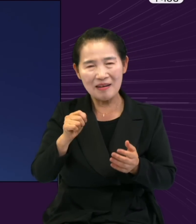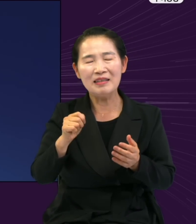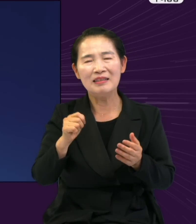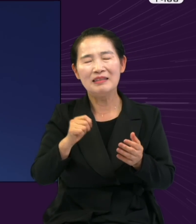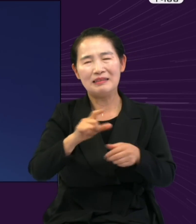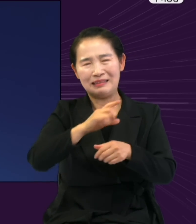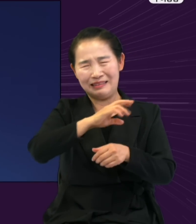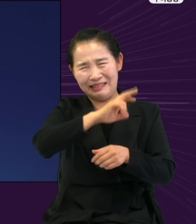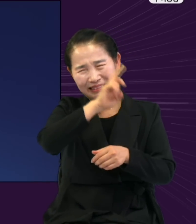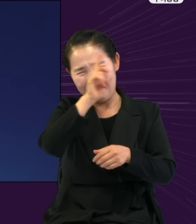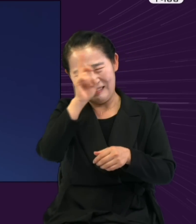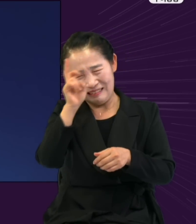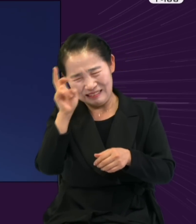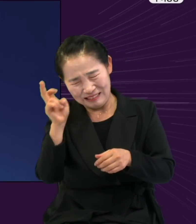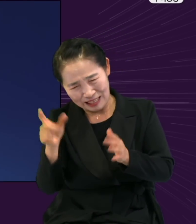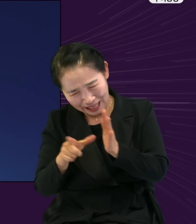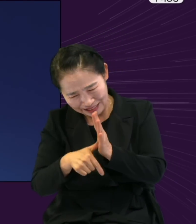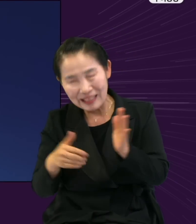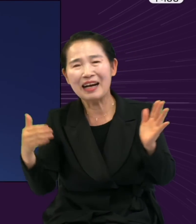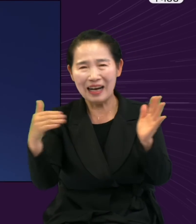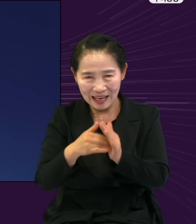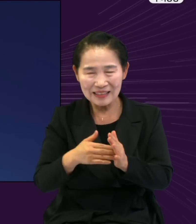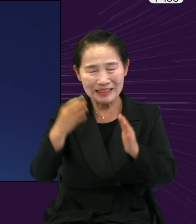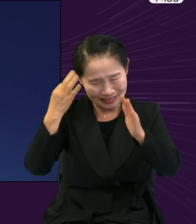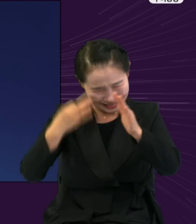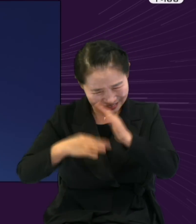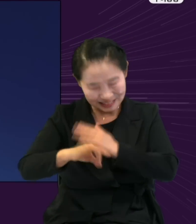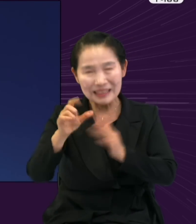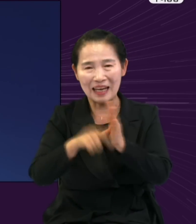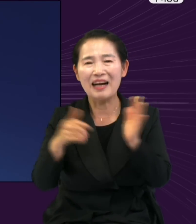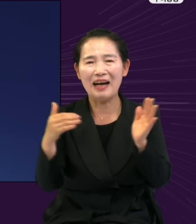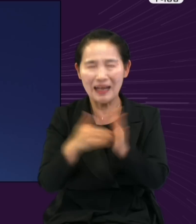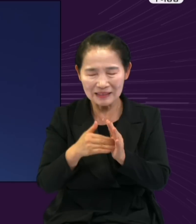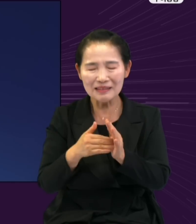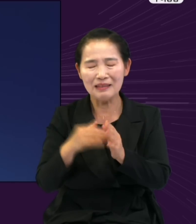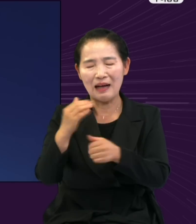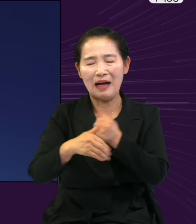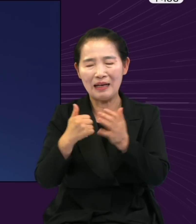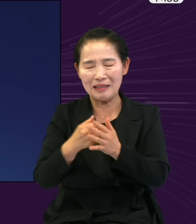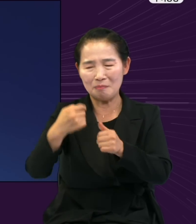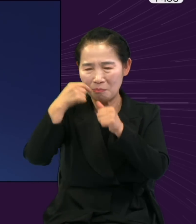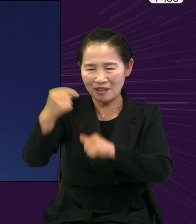순종을 선택했습니다. 그리고 남편을 하나님께 올려드렸죠.